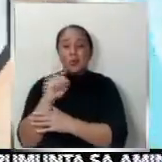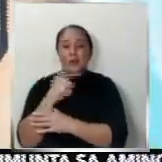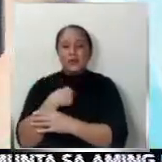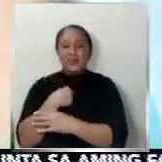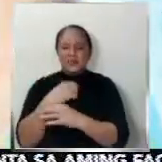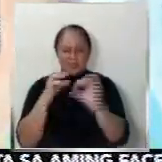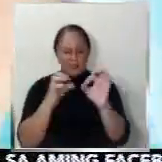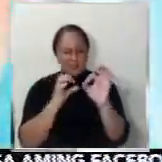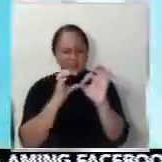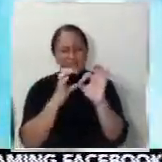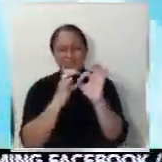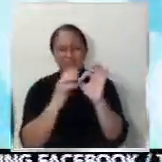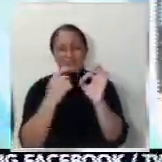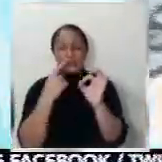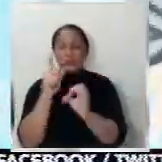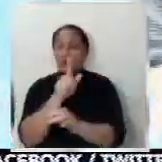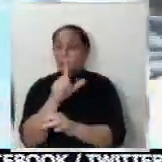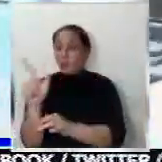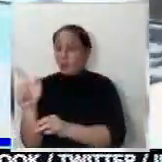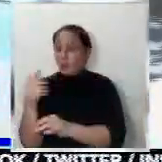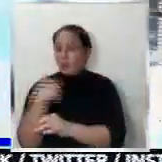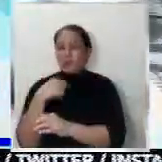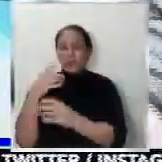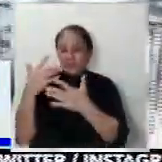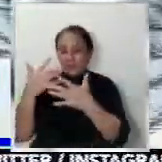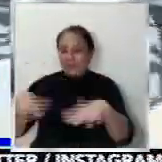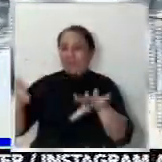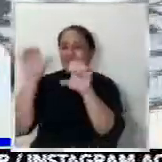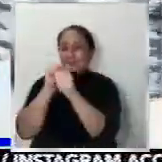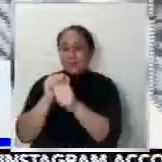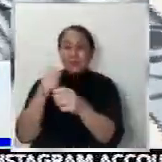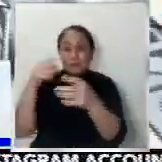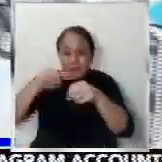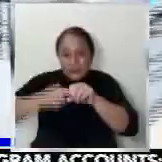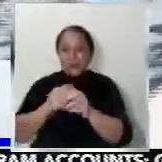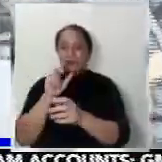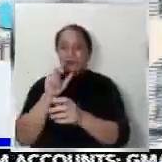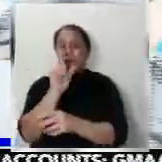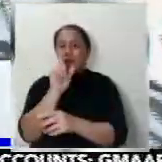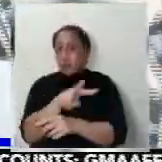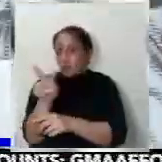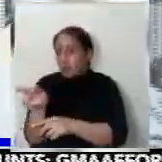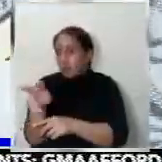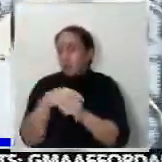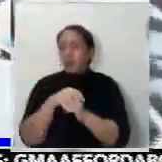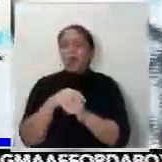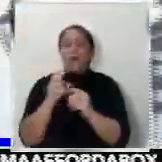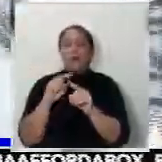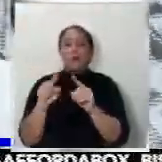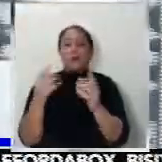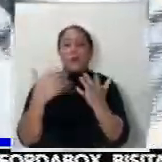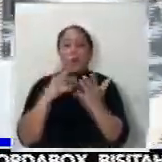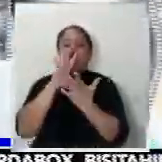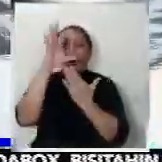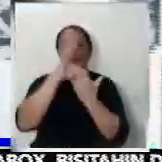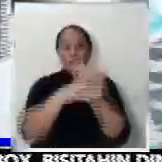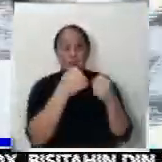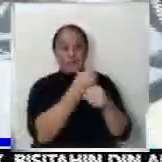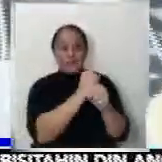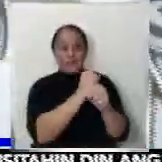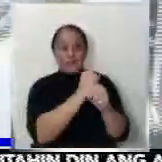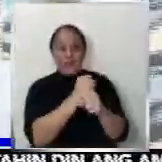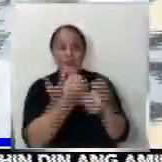Ang 2021 ay mag-goodbye na at papasok na ang 2022. Kaya nandito tayo sa gawaan ng kalendaryo kung saan ginagawa na ang